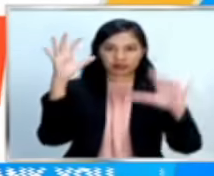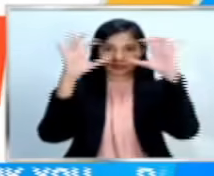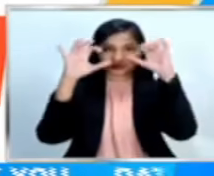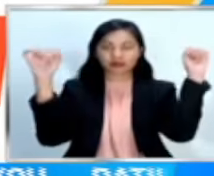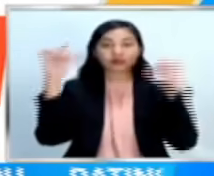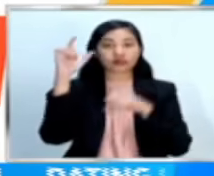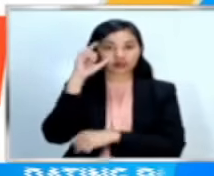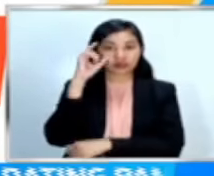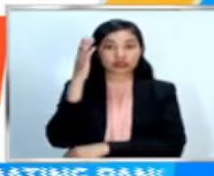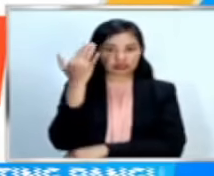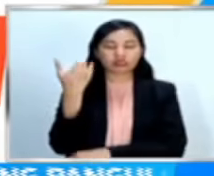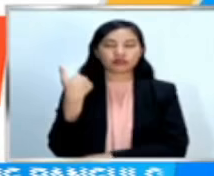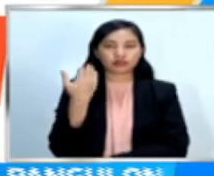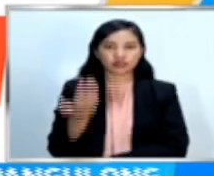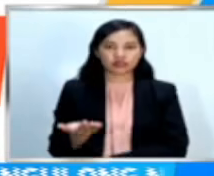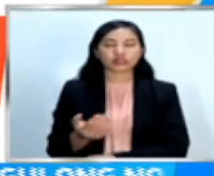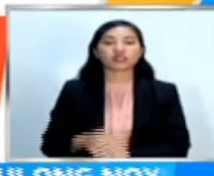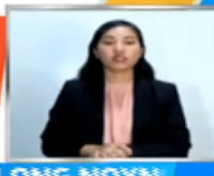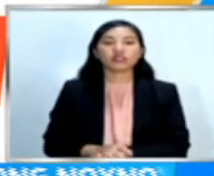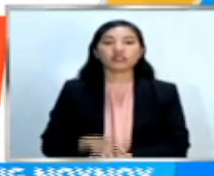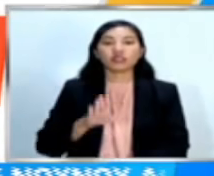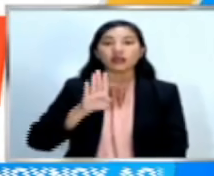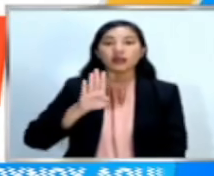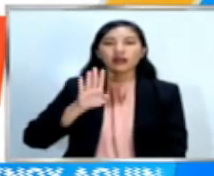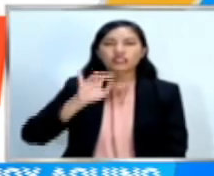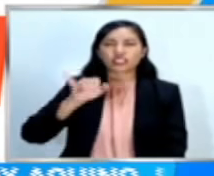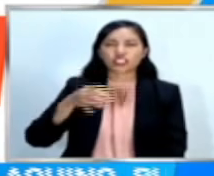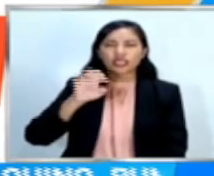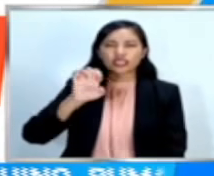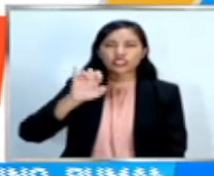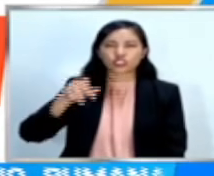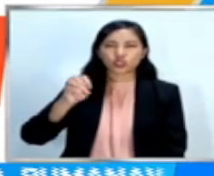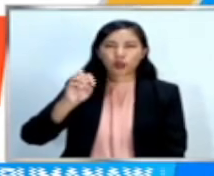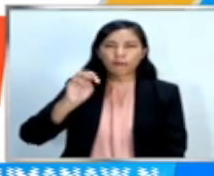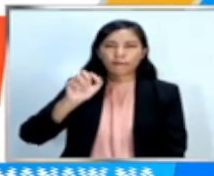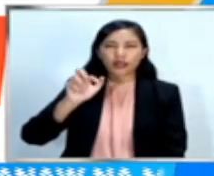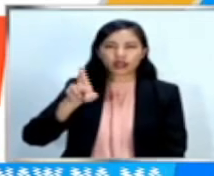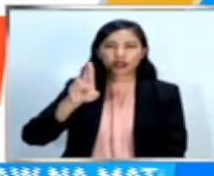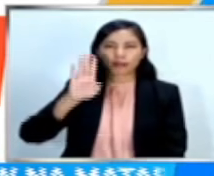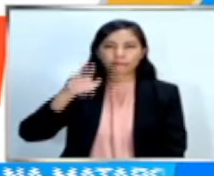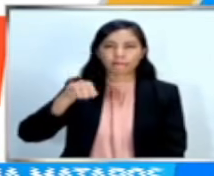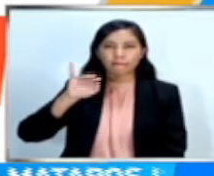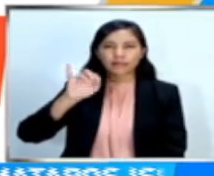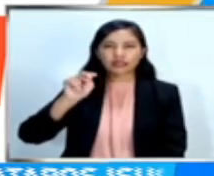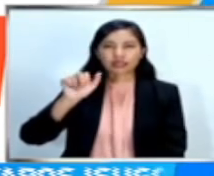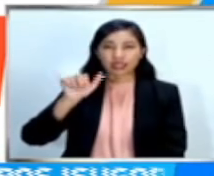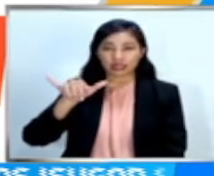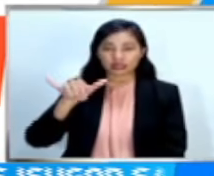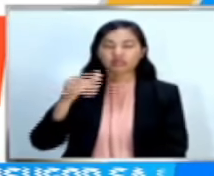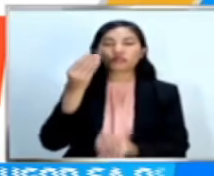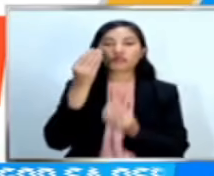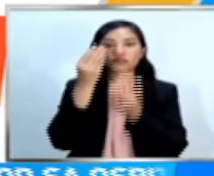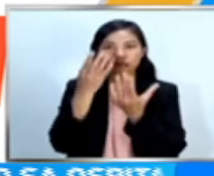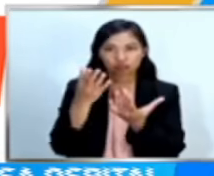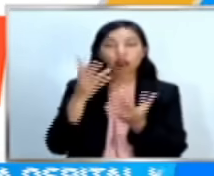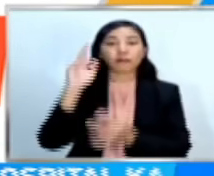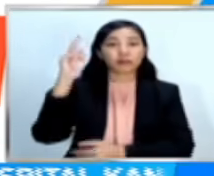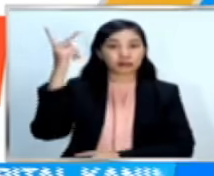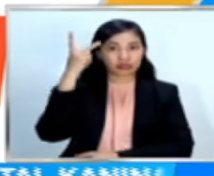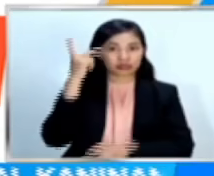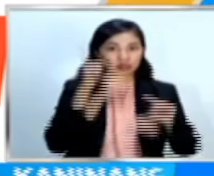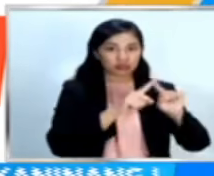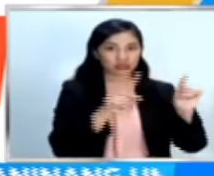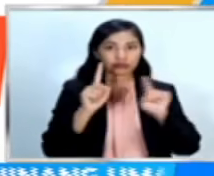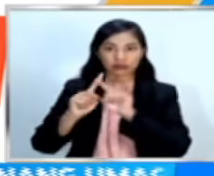Jejomar Binay, sinabing bagamat magkaroon sila ng pagkakaiba sa politika, hindi naman daw nito nabura ang pagkakaibigan ng kanilang